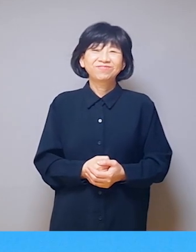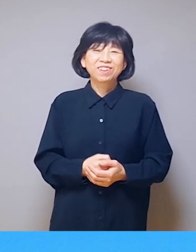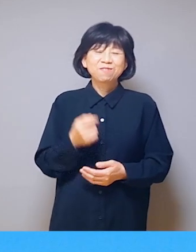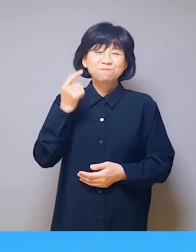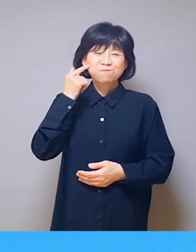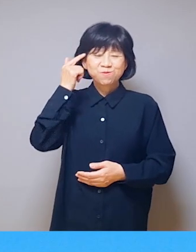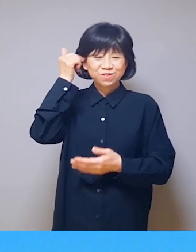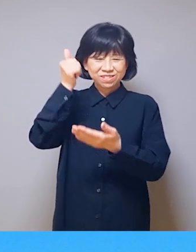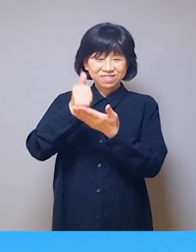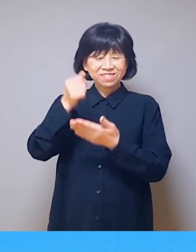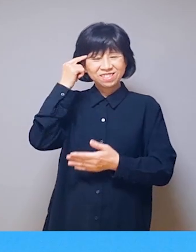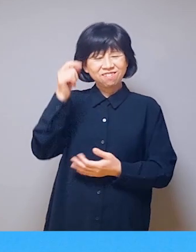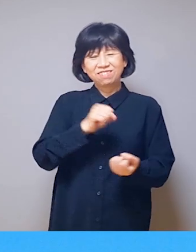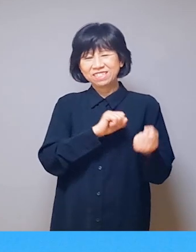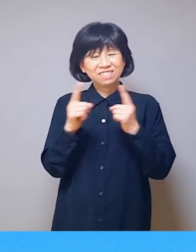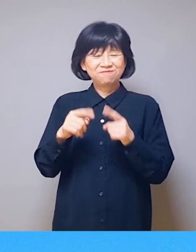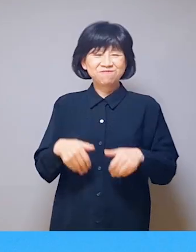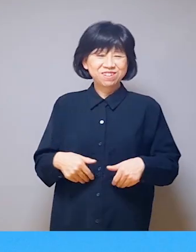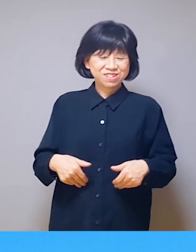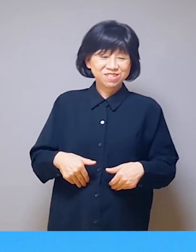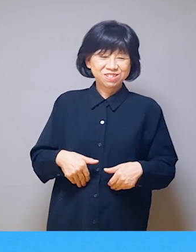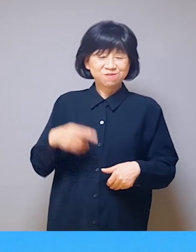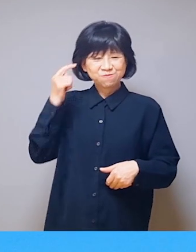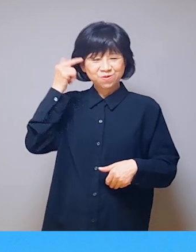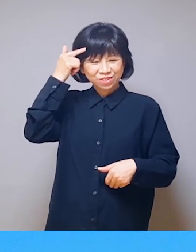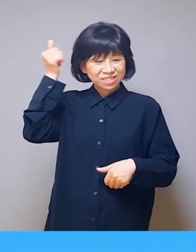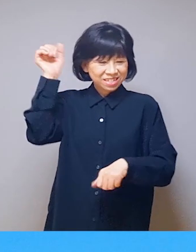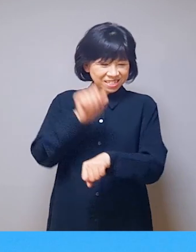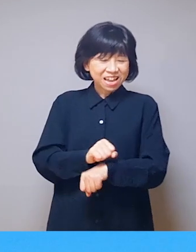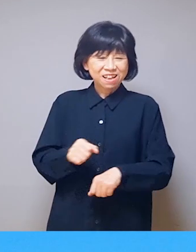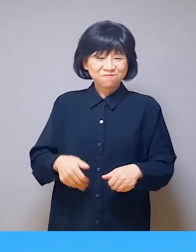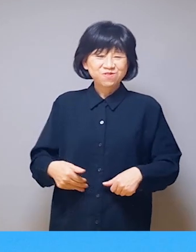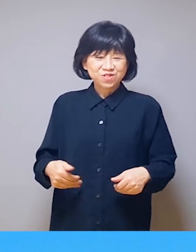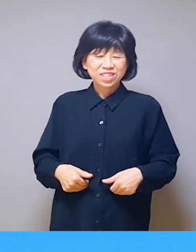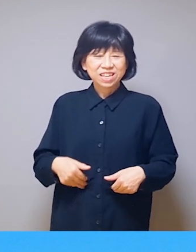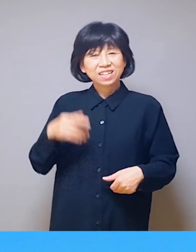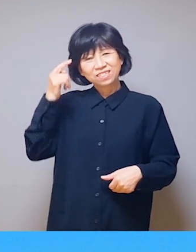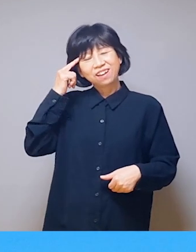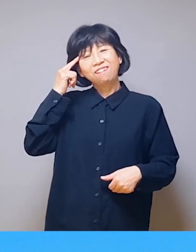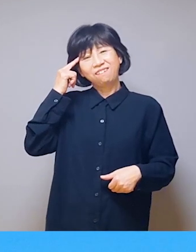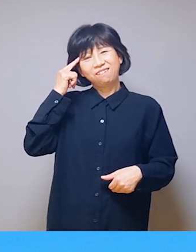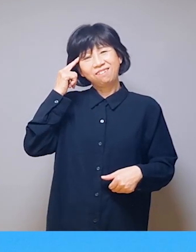목사가 정신 차려야지. 목사가 잘해야지. 틀린 말 같지 않잖아요?